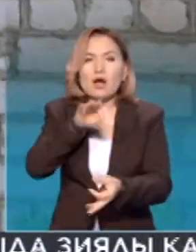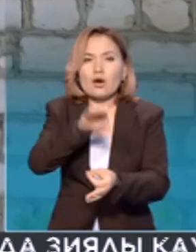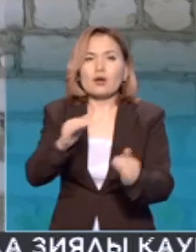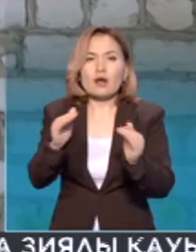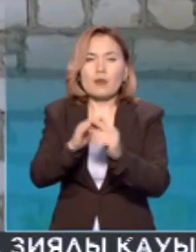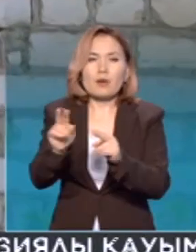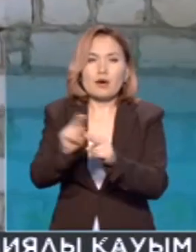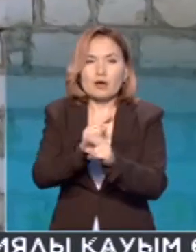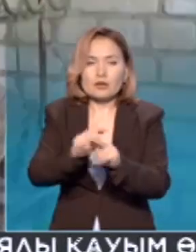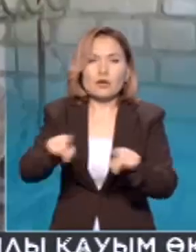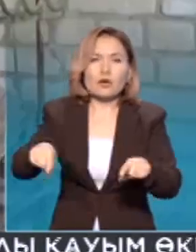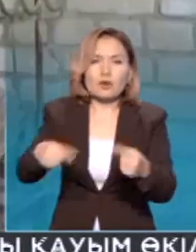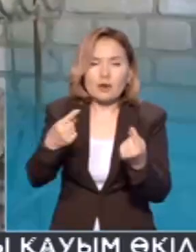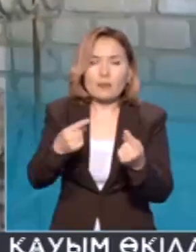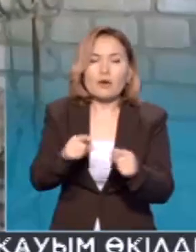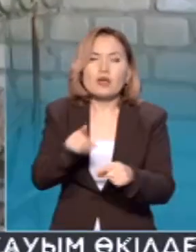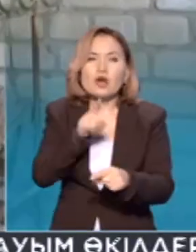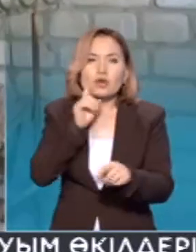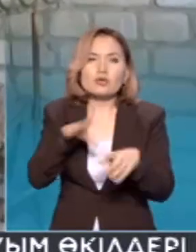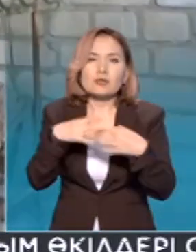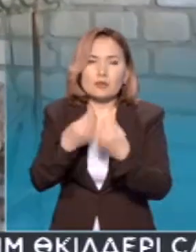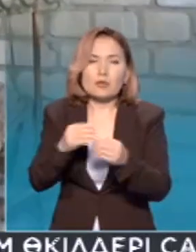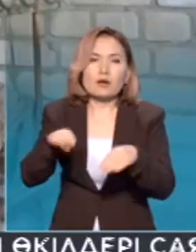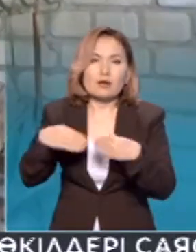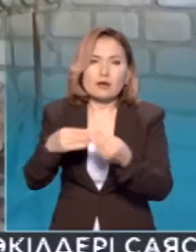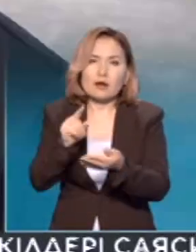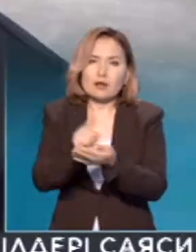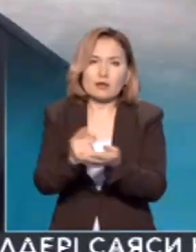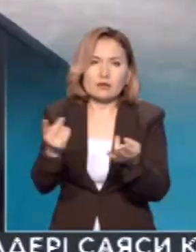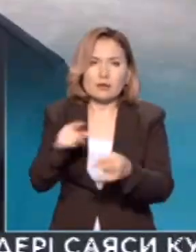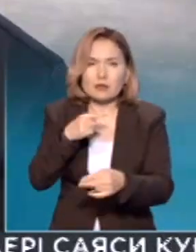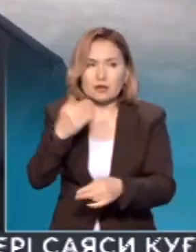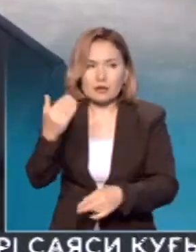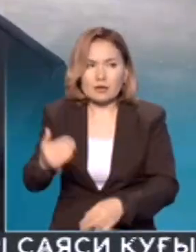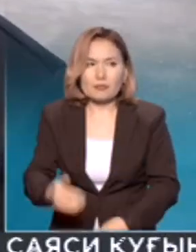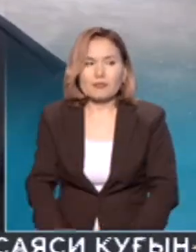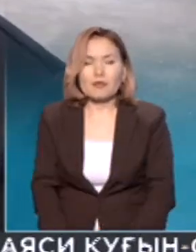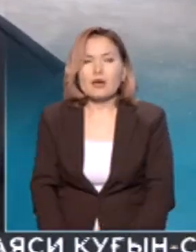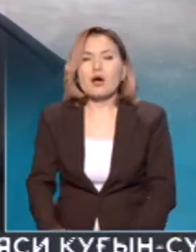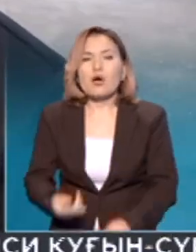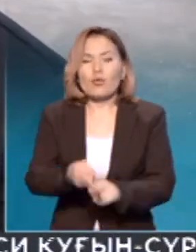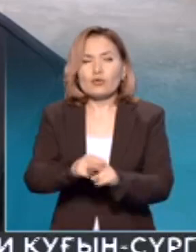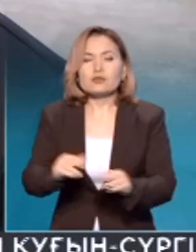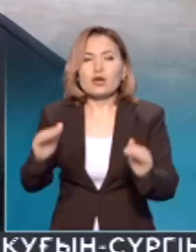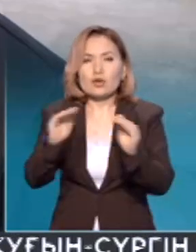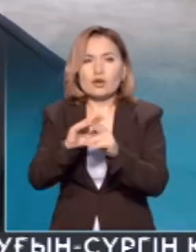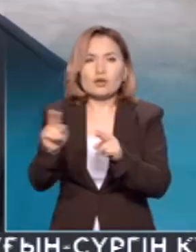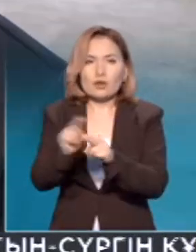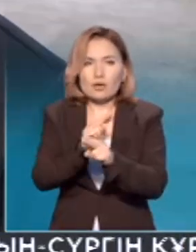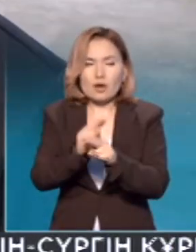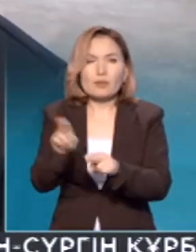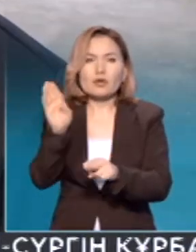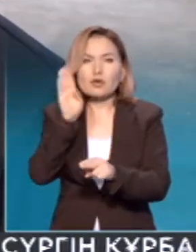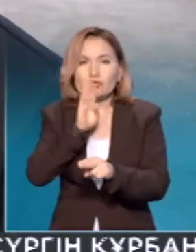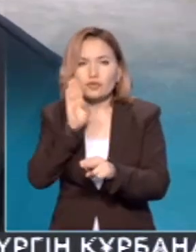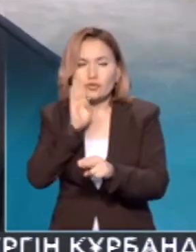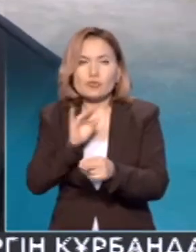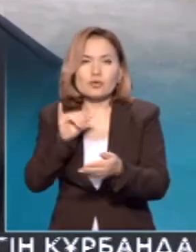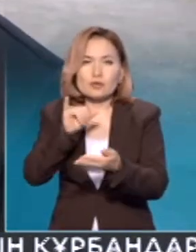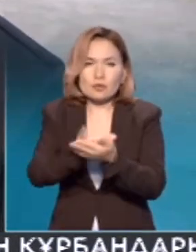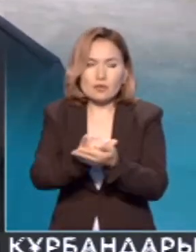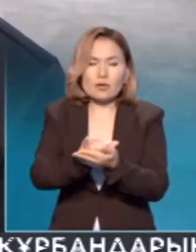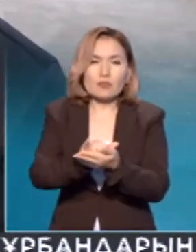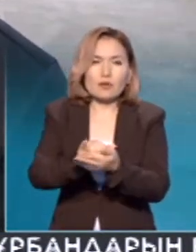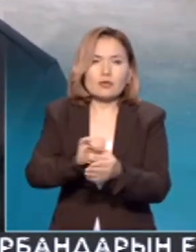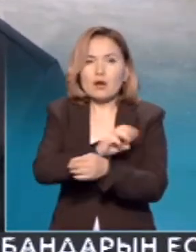қалпына келтірсе, қажетін өтеуге шамамыз жетеді дейді учаске басшысы. Қайтадан өзімізге беретін болсақ, суын, ыстық суын бәрін обеспечивать